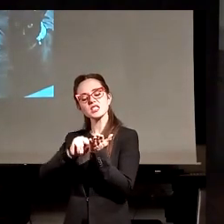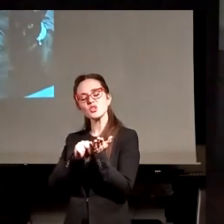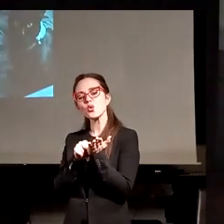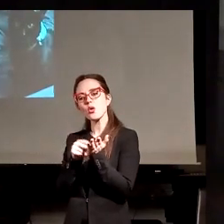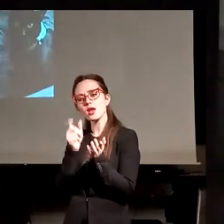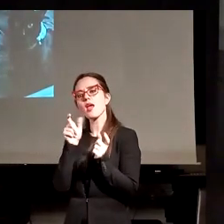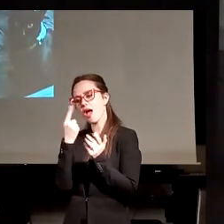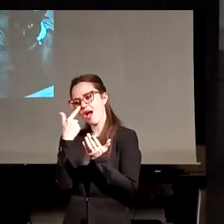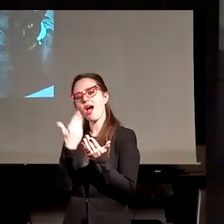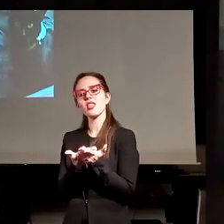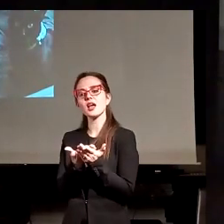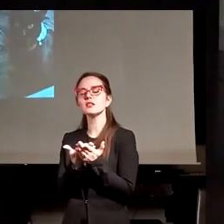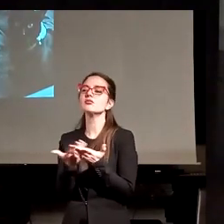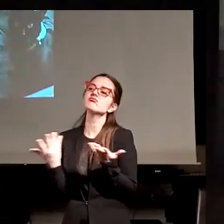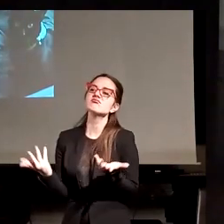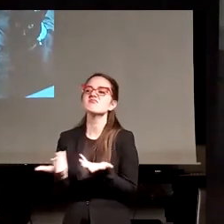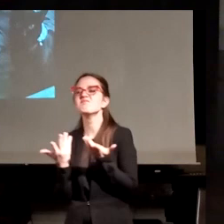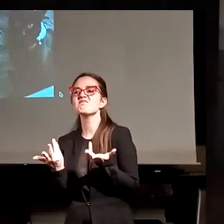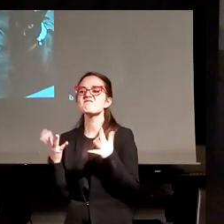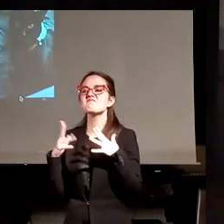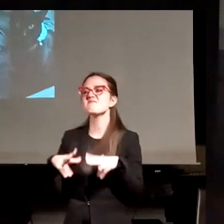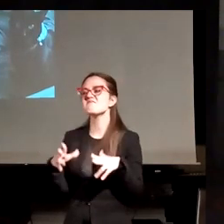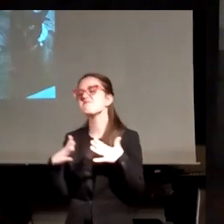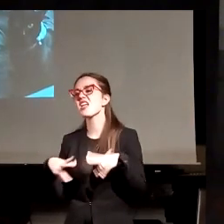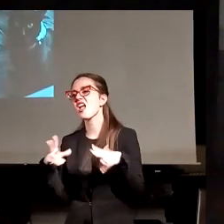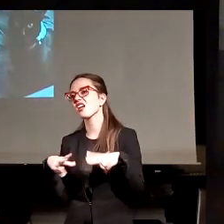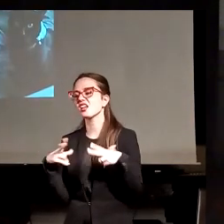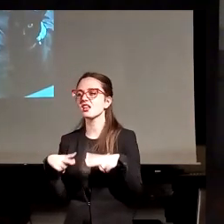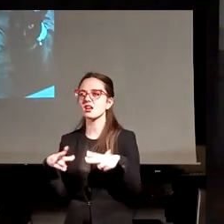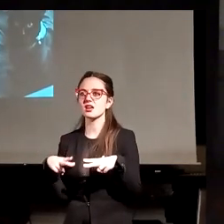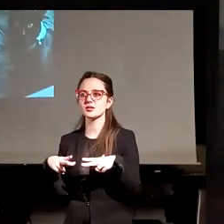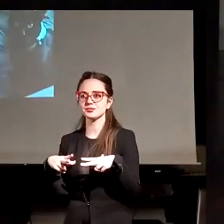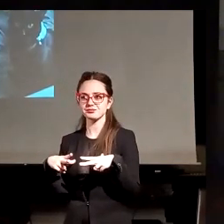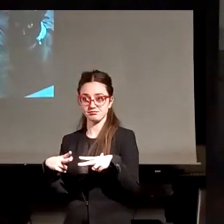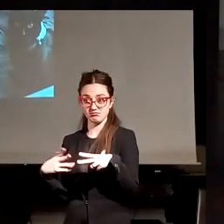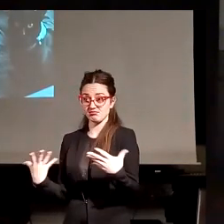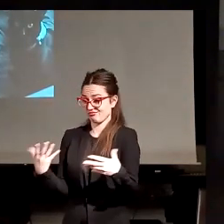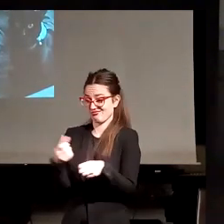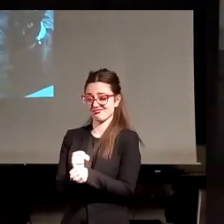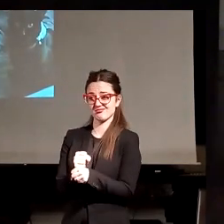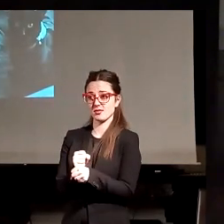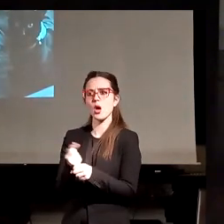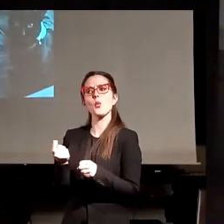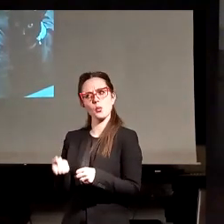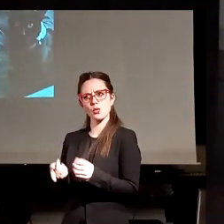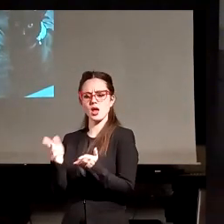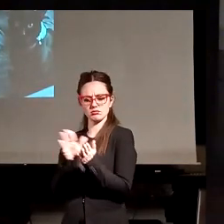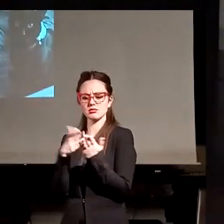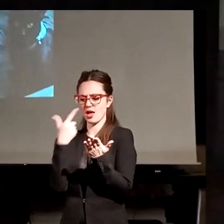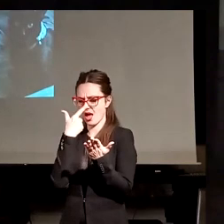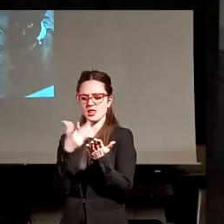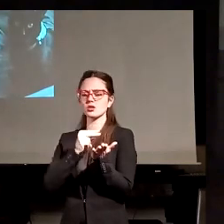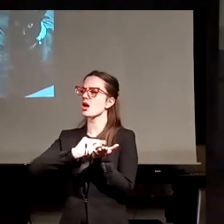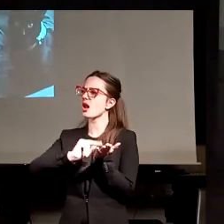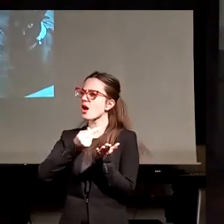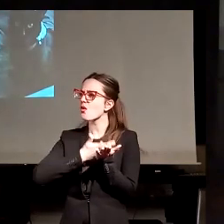chi usa molto la compensazione e tratta anche un metodo da nei suoi racconti che è